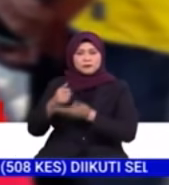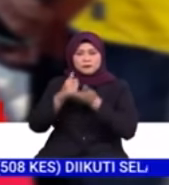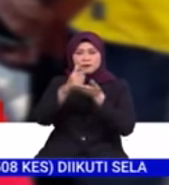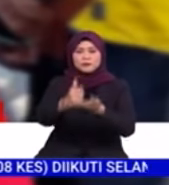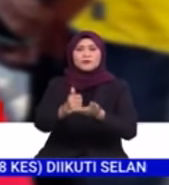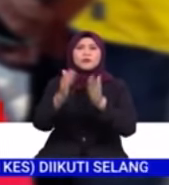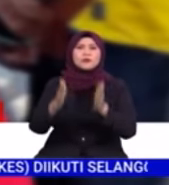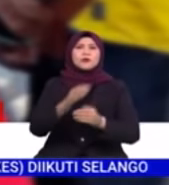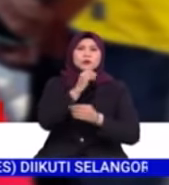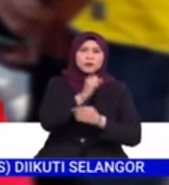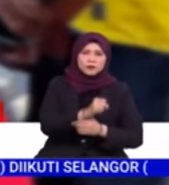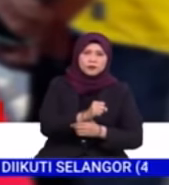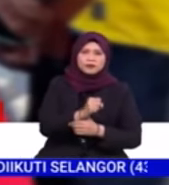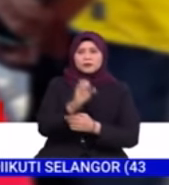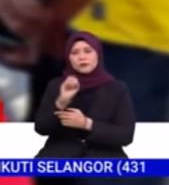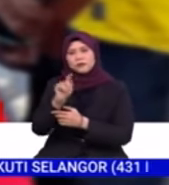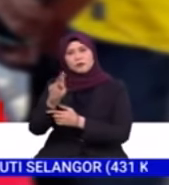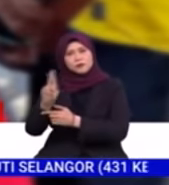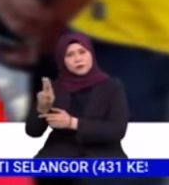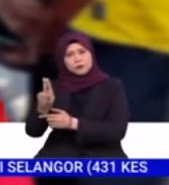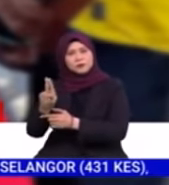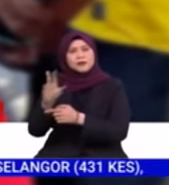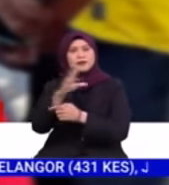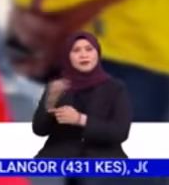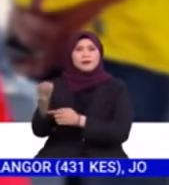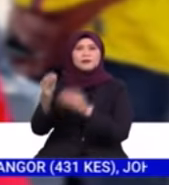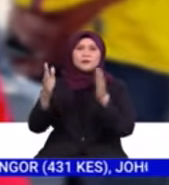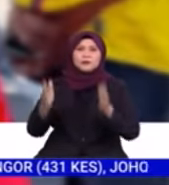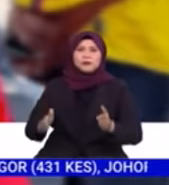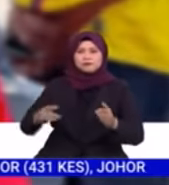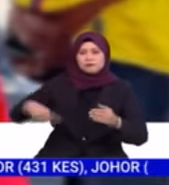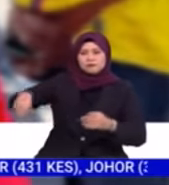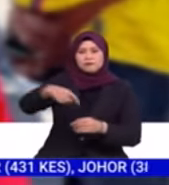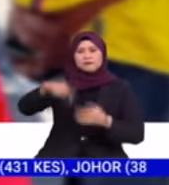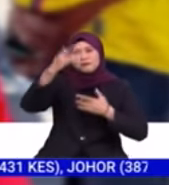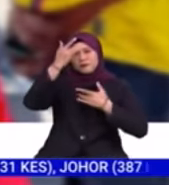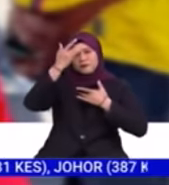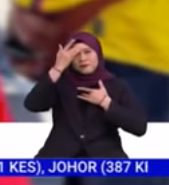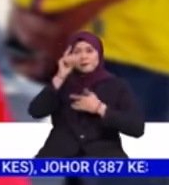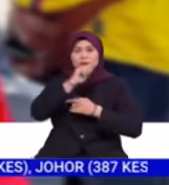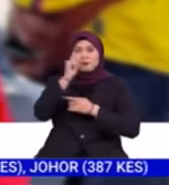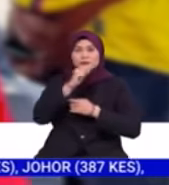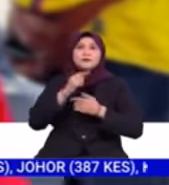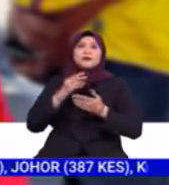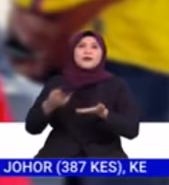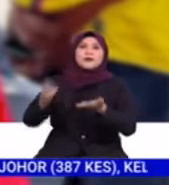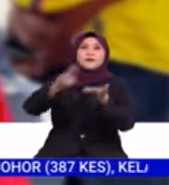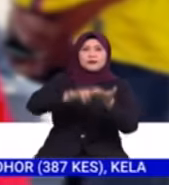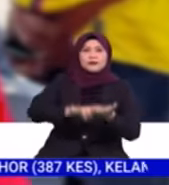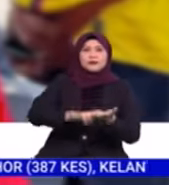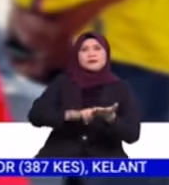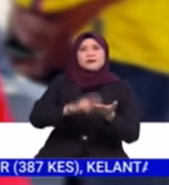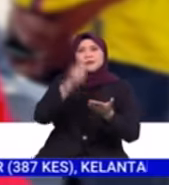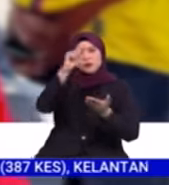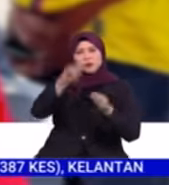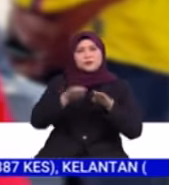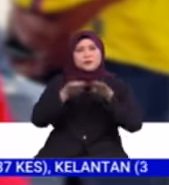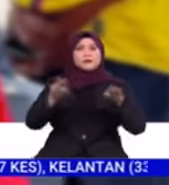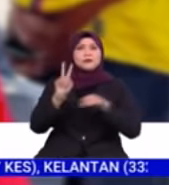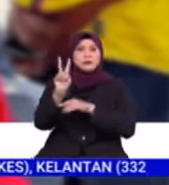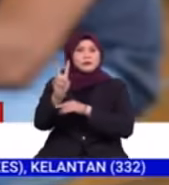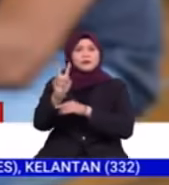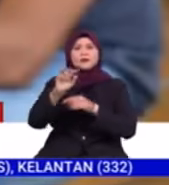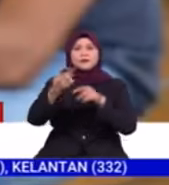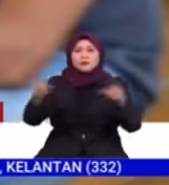golongan warga emas orang kurang upaya oke you serta golongan Wetan yang berpenyakit kronis mendaftar untuk vaksinasi fasa kedua